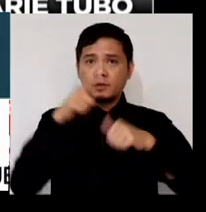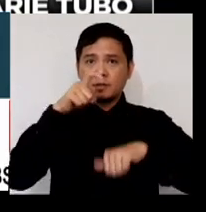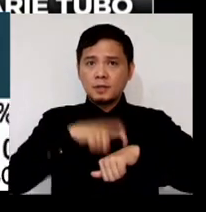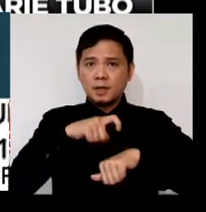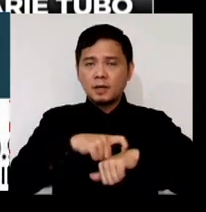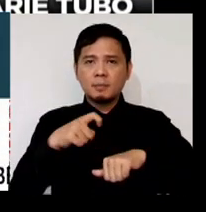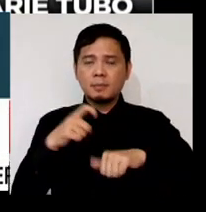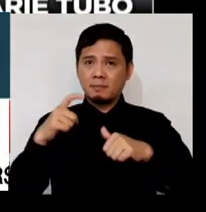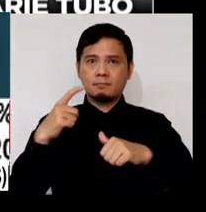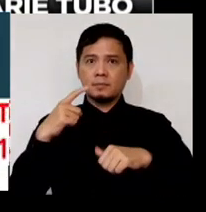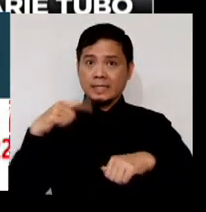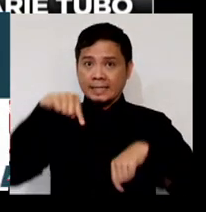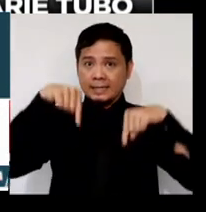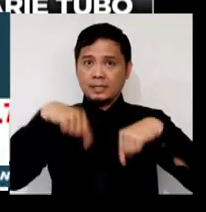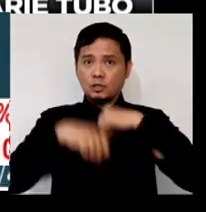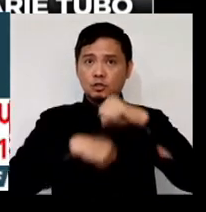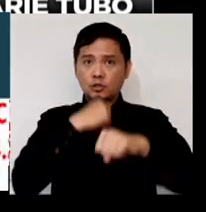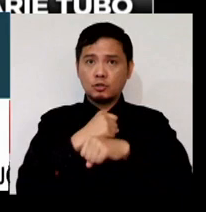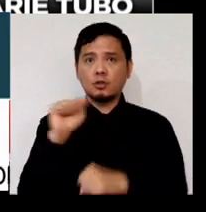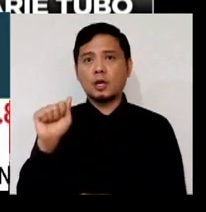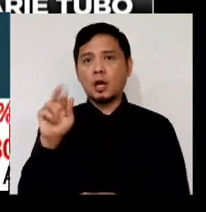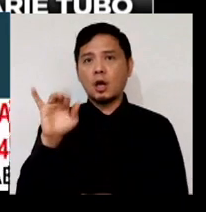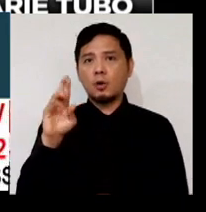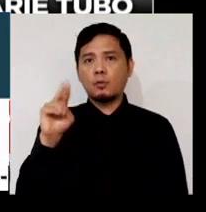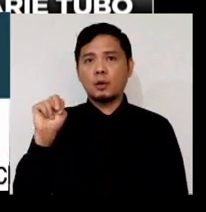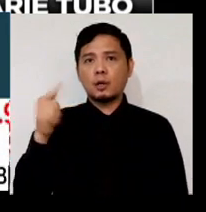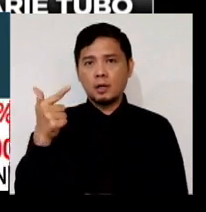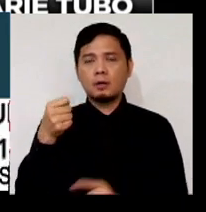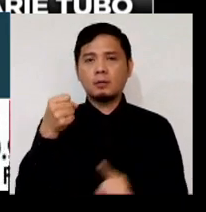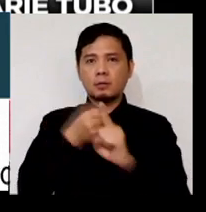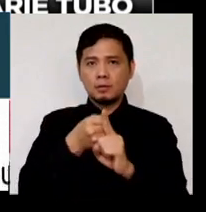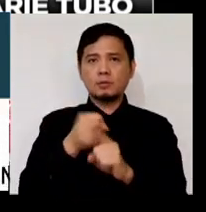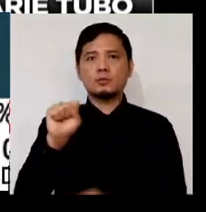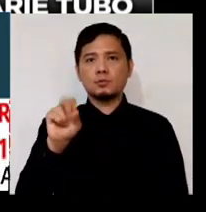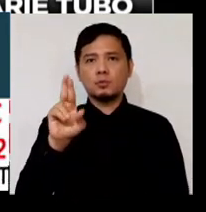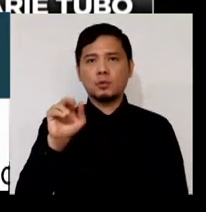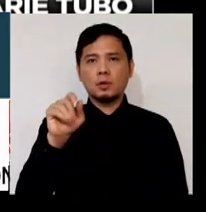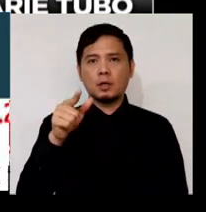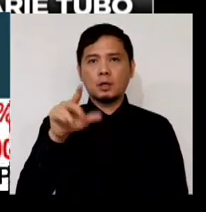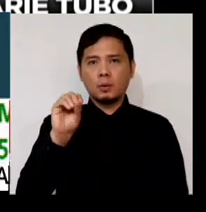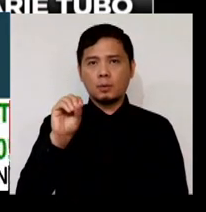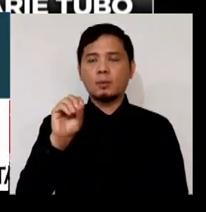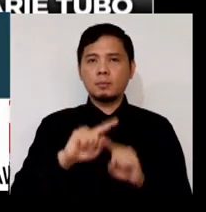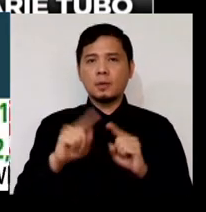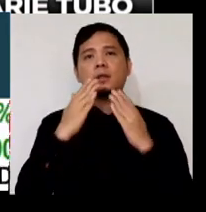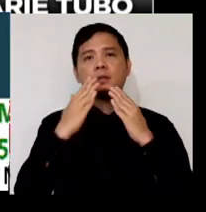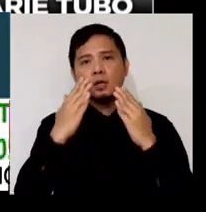si Auring, dito tumama sa Surigao del Sur. Pero again, magpasalamat ako sa mga mayors